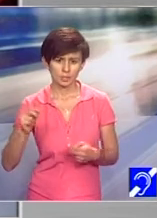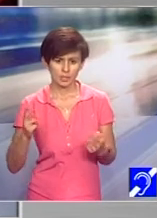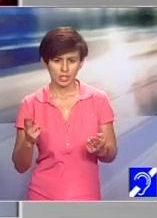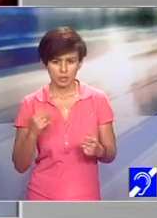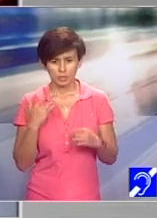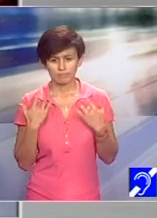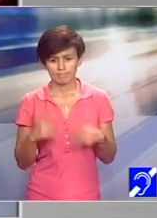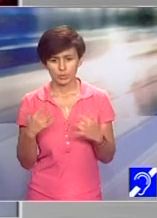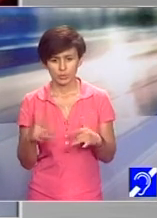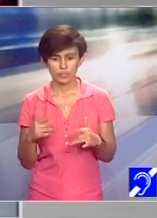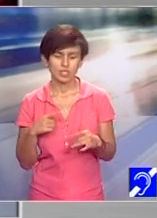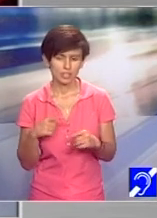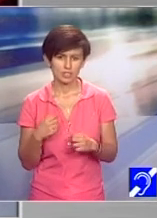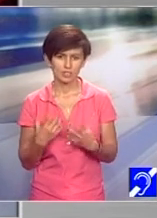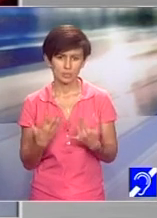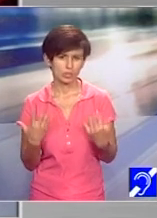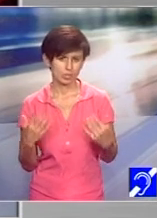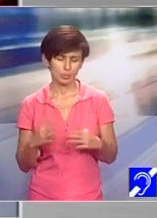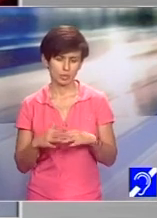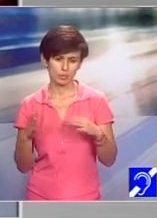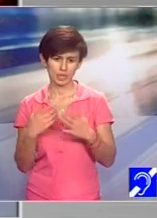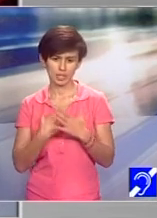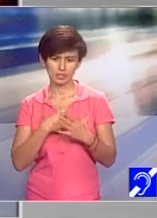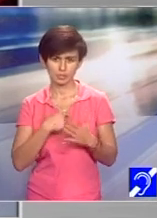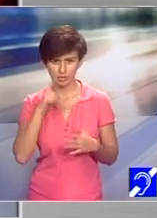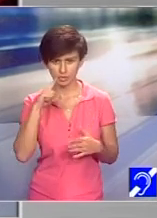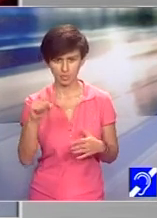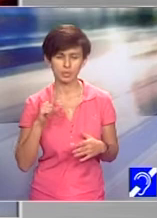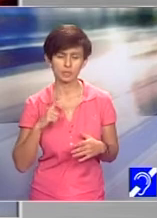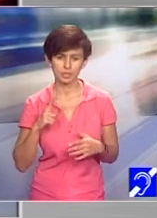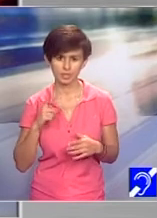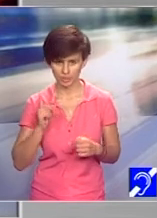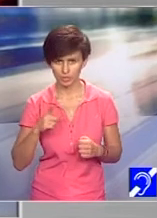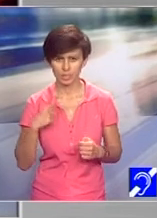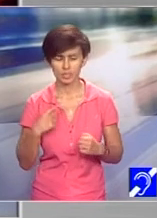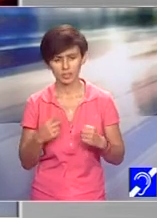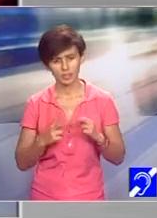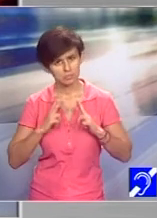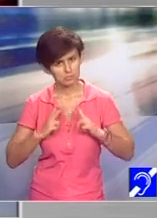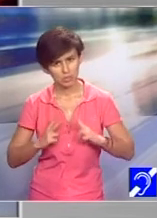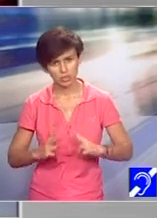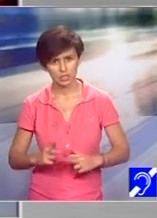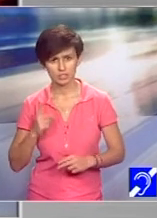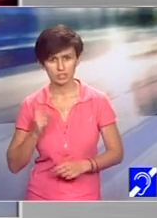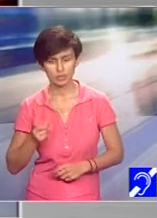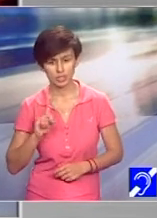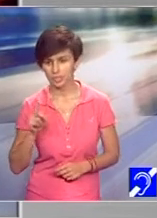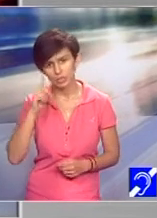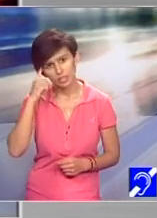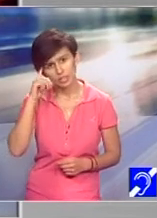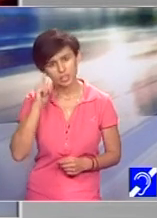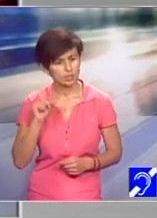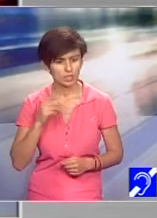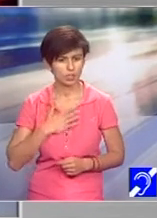să fim destui ca să ne putem deplasa, trebuie să fim odihniți, trebuie să nu ne gândim că nu avem bani să ne plătim facturile,